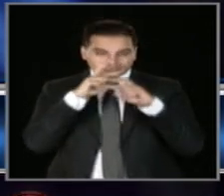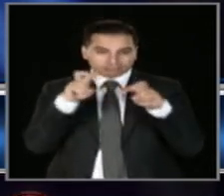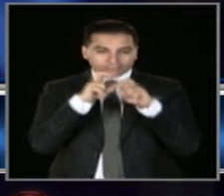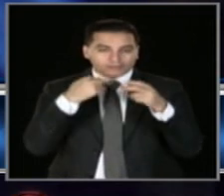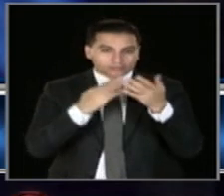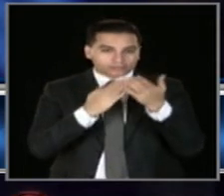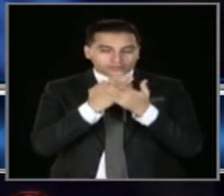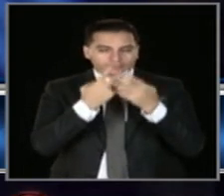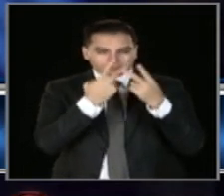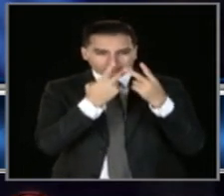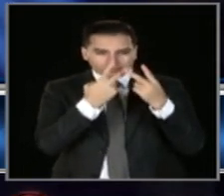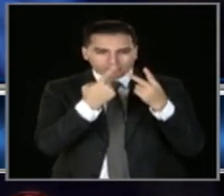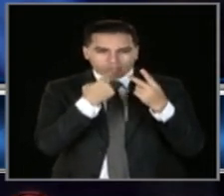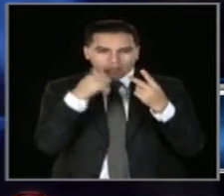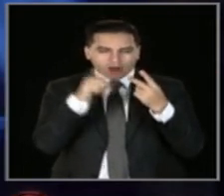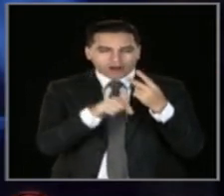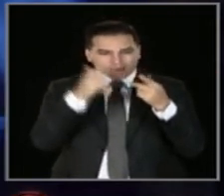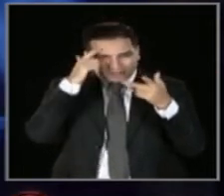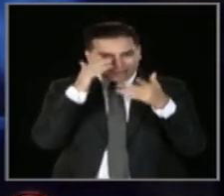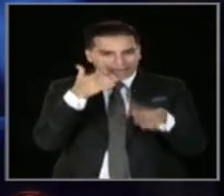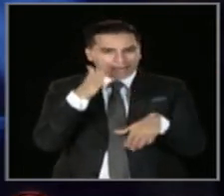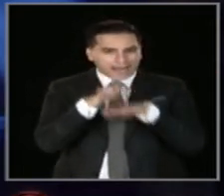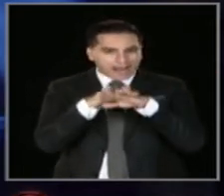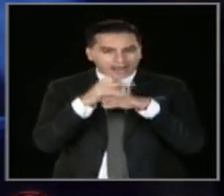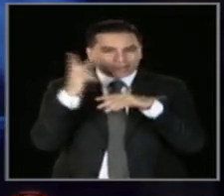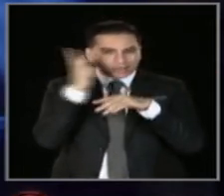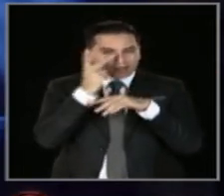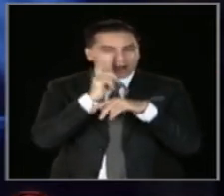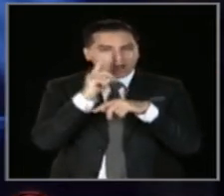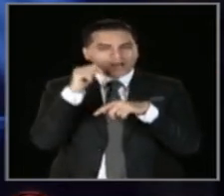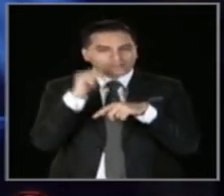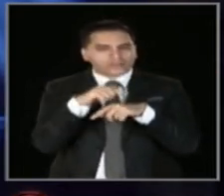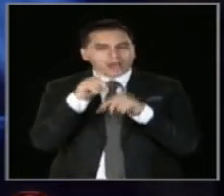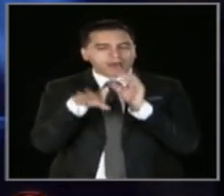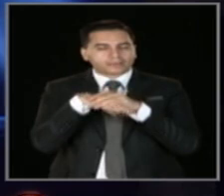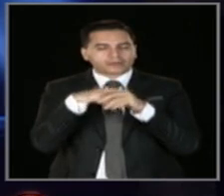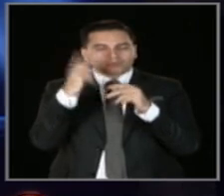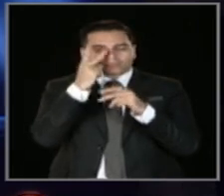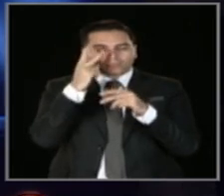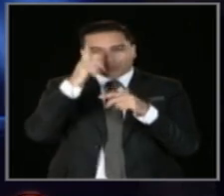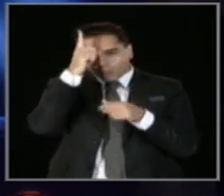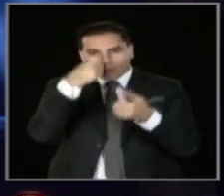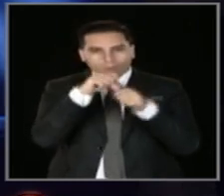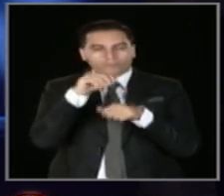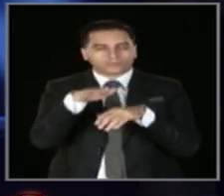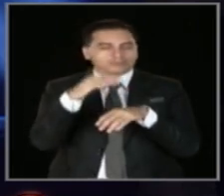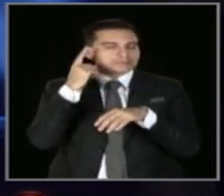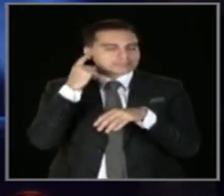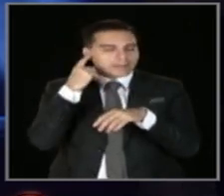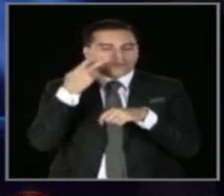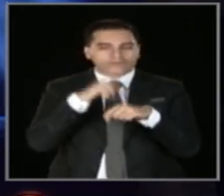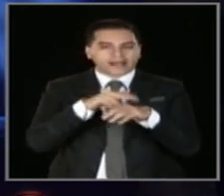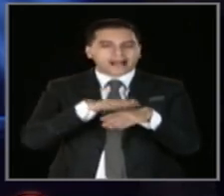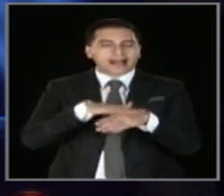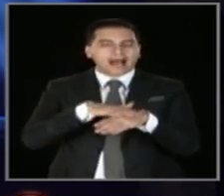كده، بيقولوا طب احنا مش بنعتمد بس على البصر، في حواس تانية كتيرة، يعني في سمع، في لمس،